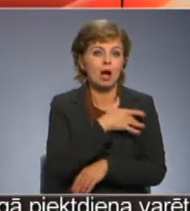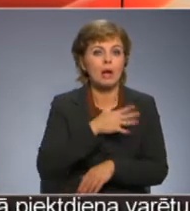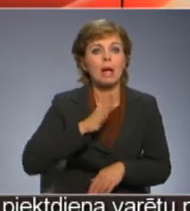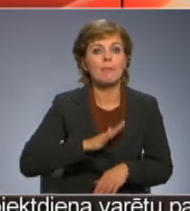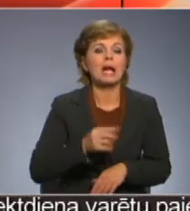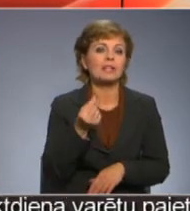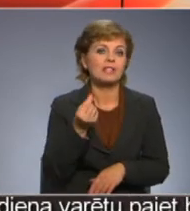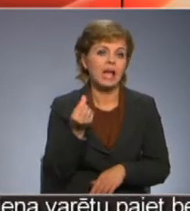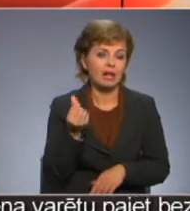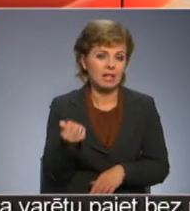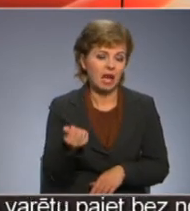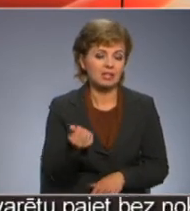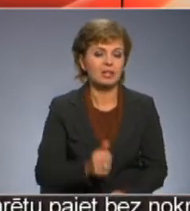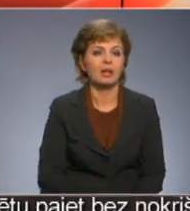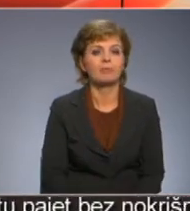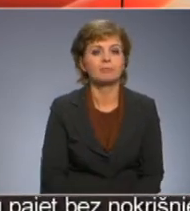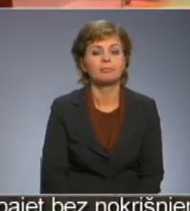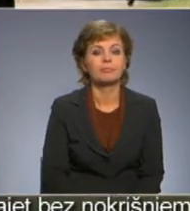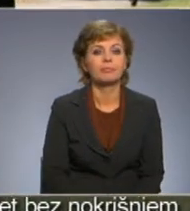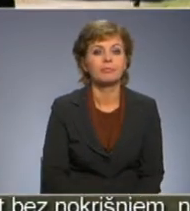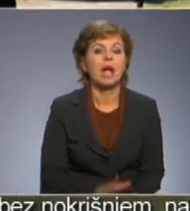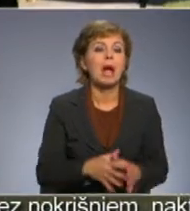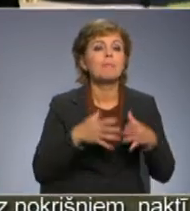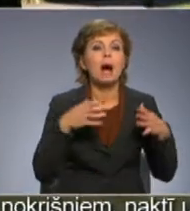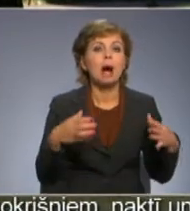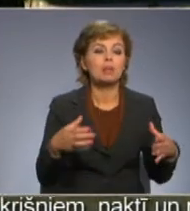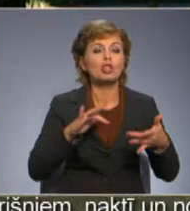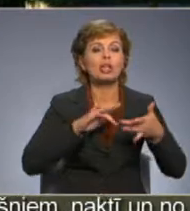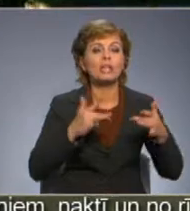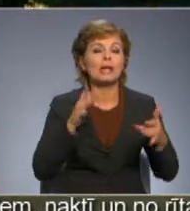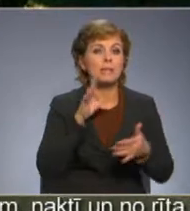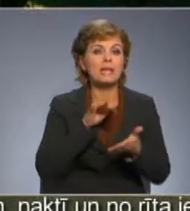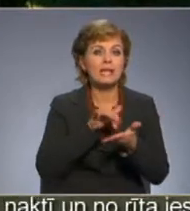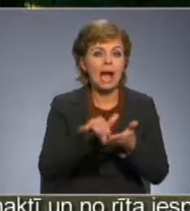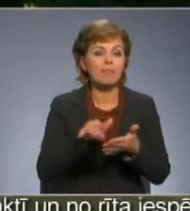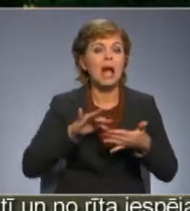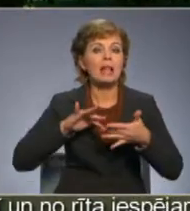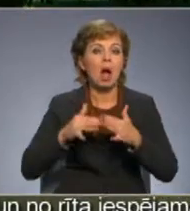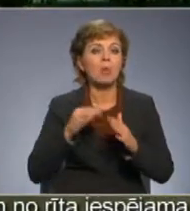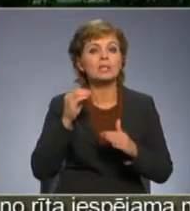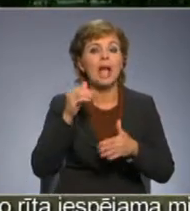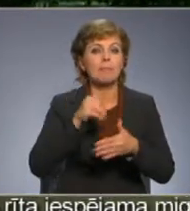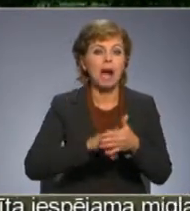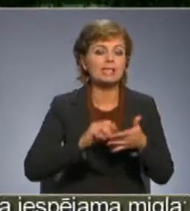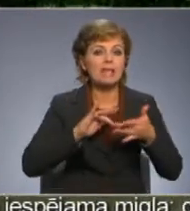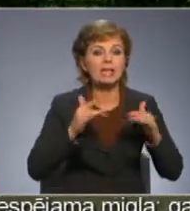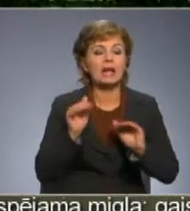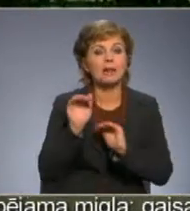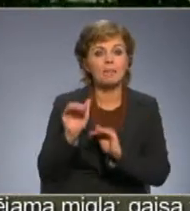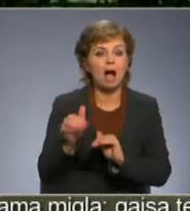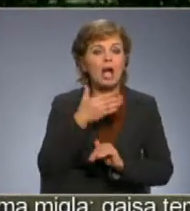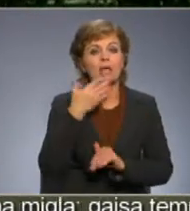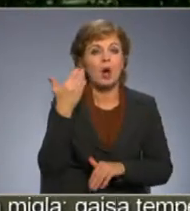visai niecīga, turpina TV Spektrs. Paplašinoties interneta pieejamībai, arī laukos e-pasts un internetbanka vairs